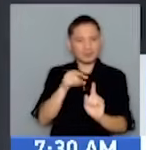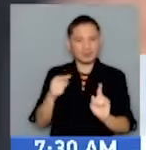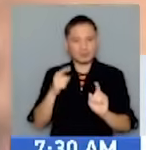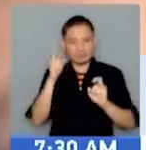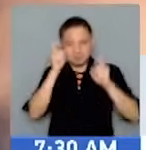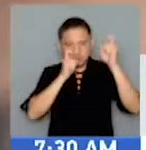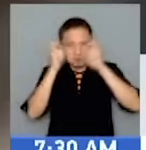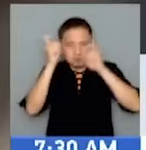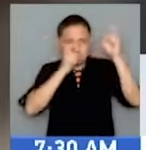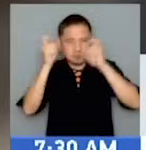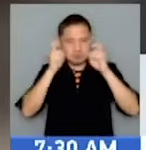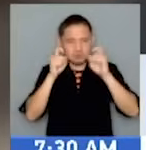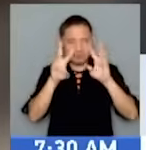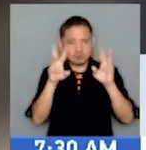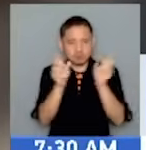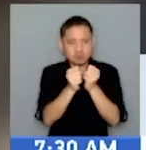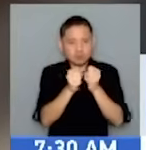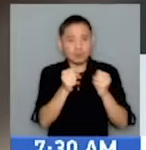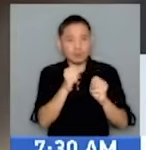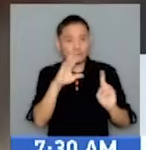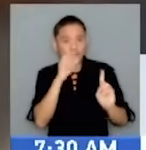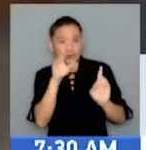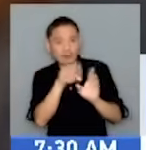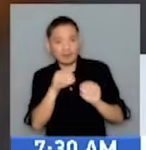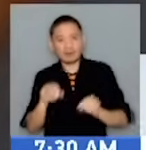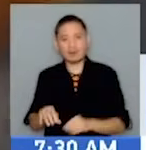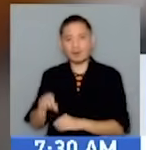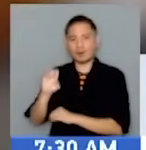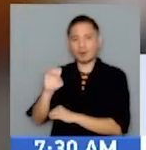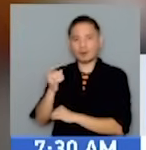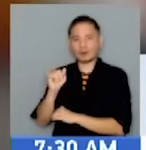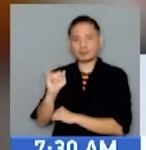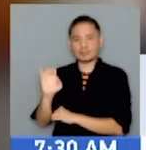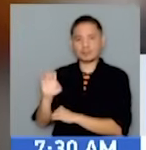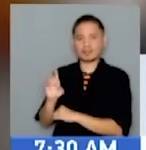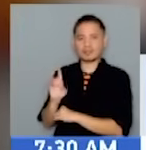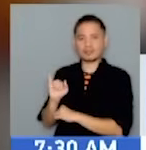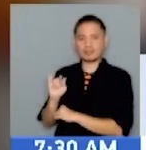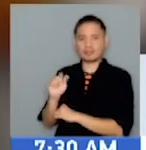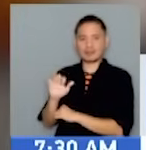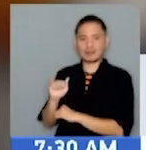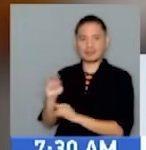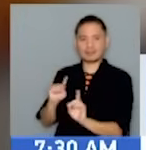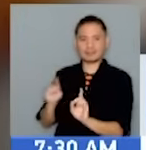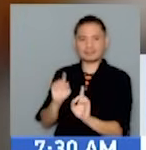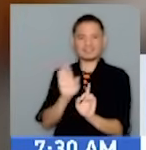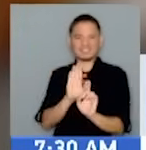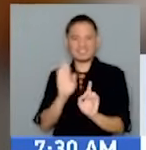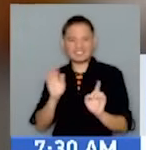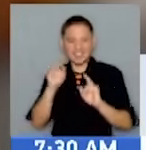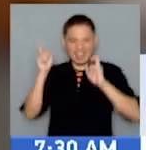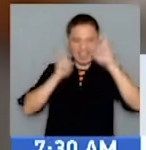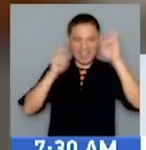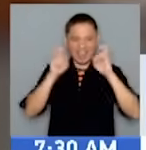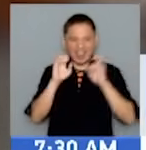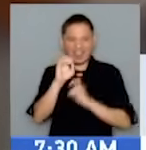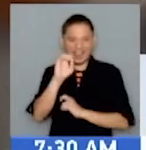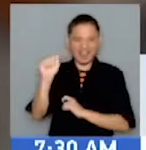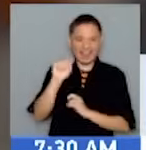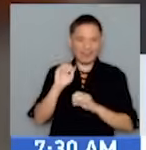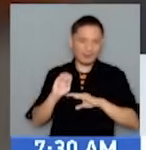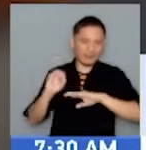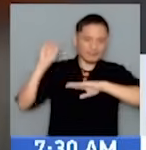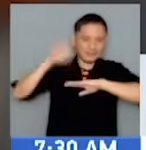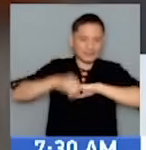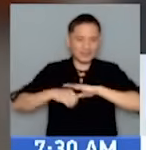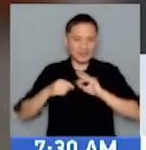Oji Diaz. Sabi ni Oji, dito raw malalaman kung mahusay talaga umacting ang Sparkle Star. Kaya yan si Ruru, full of emotion sa